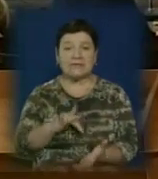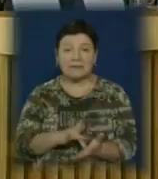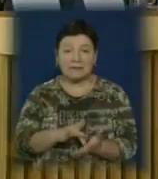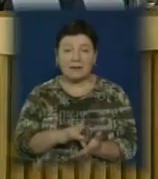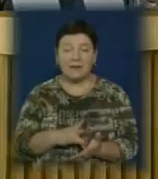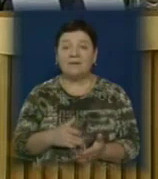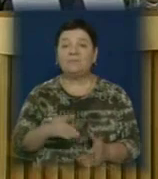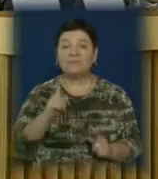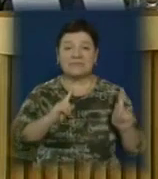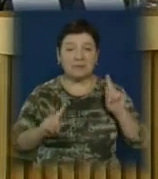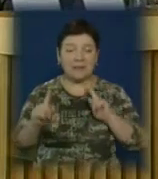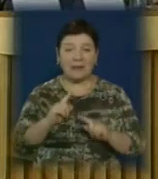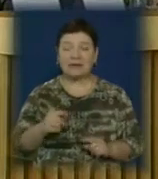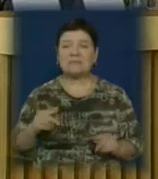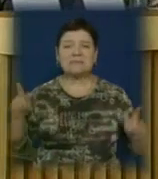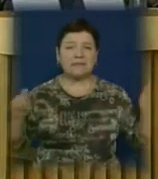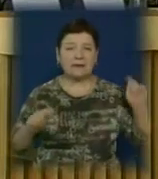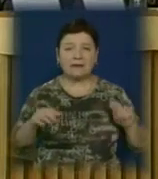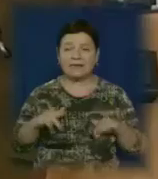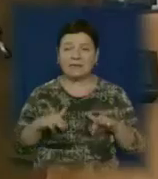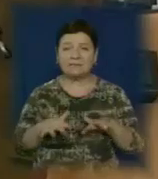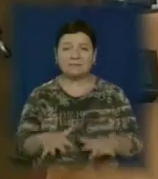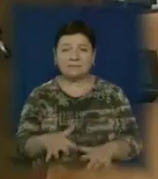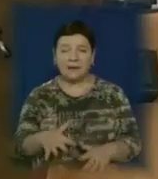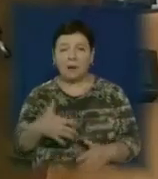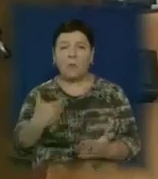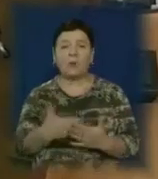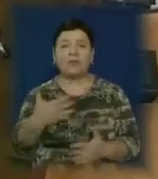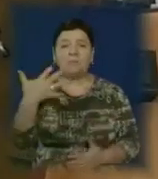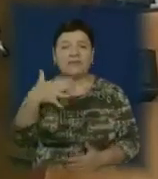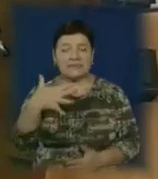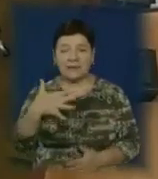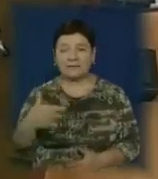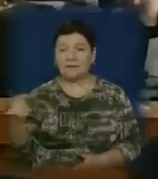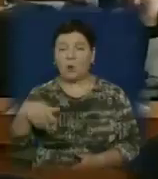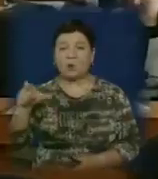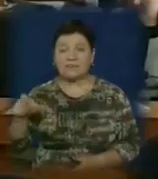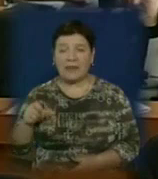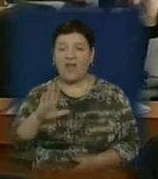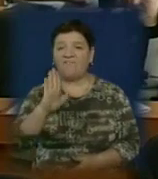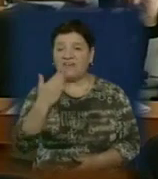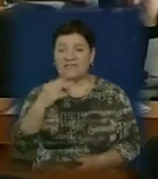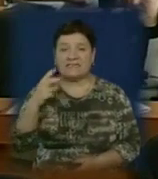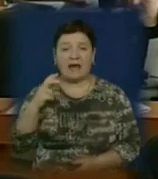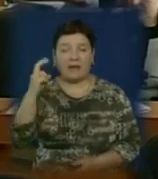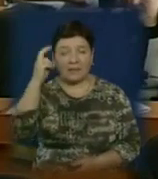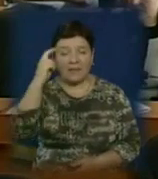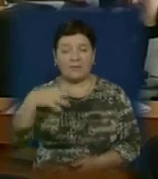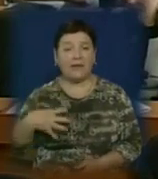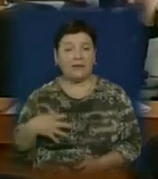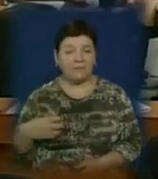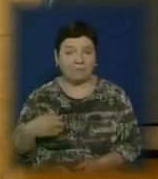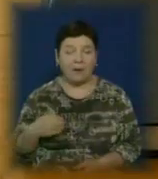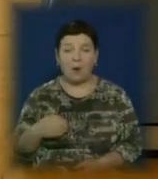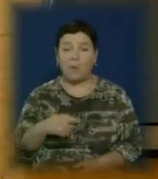триває тренінг-семінар. З'їхалися на захід понад 50 гостей. Зокрема, це представники з Вінниччини, Києва та Львова.